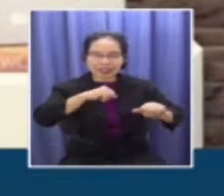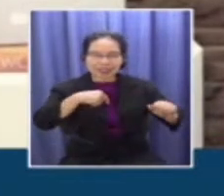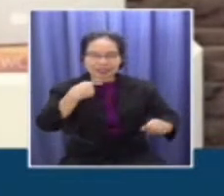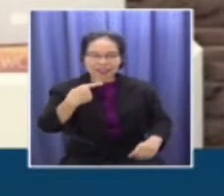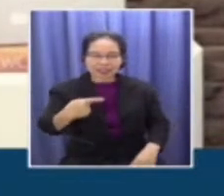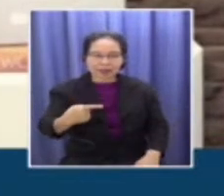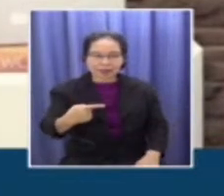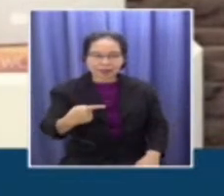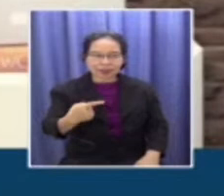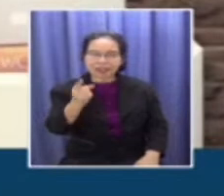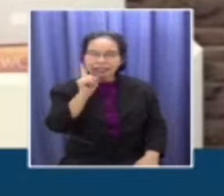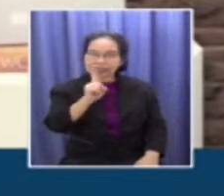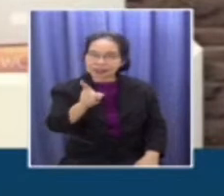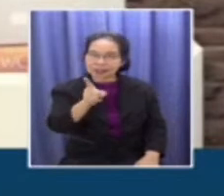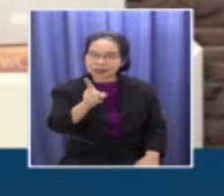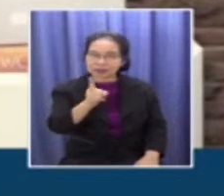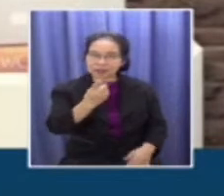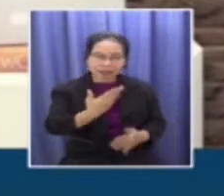ɛwɔ mo sɛ ɛdene